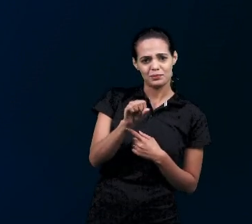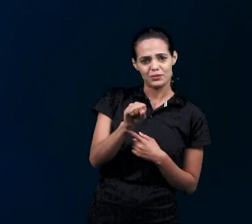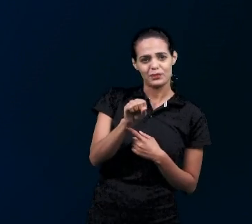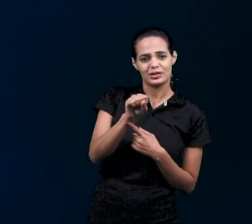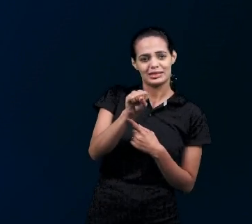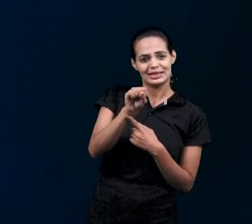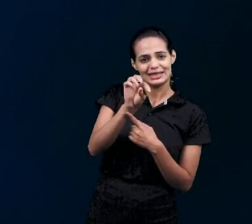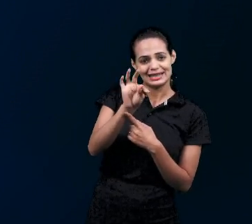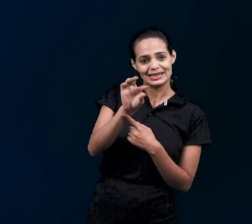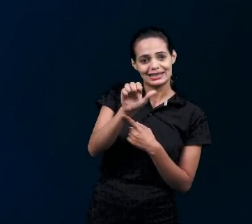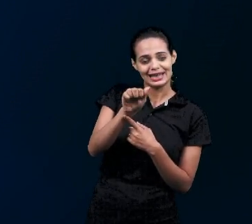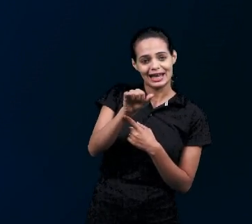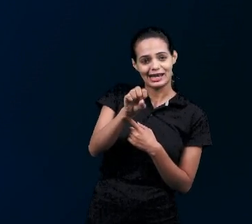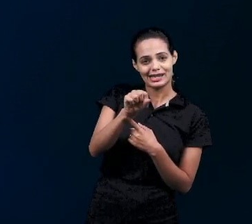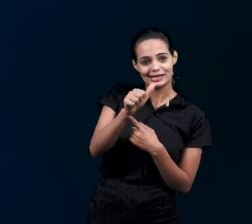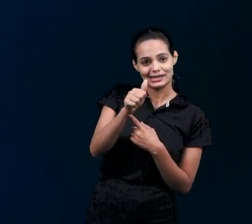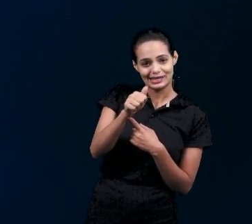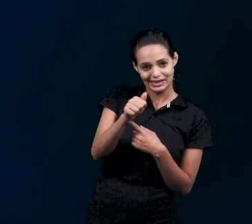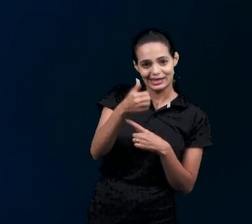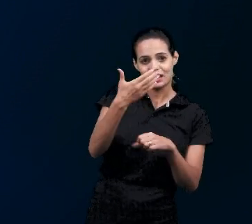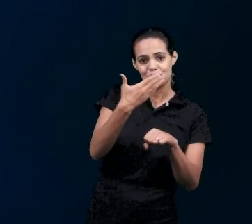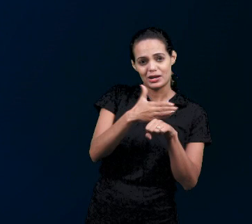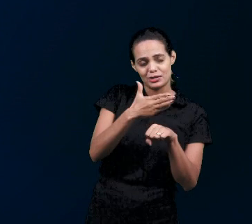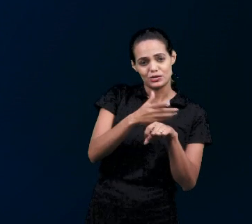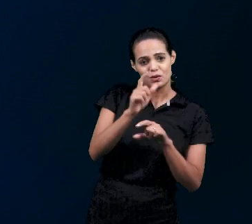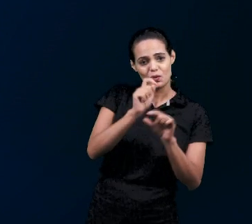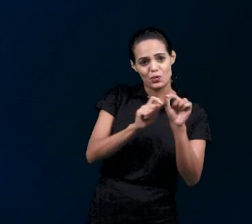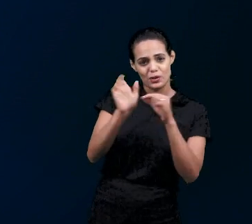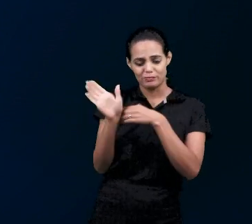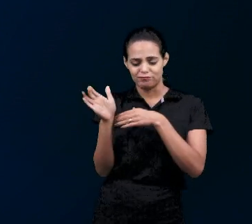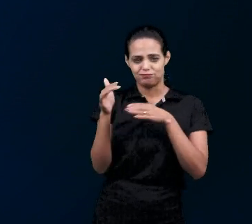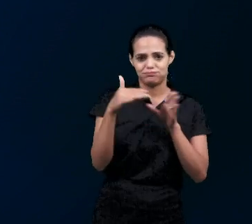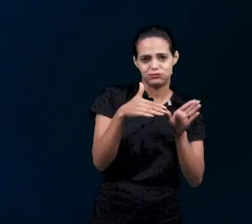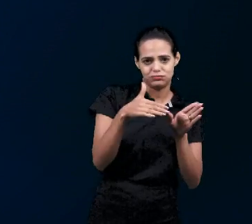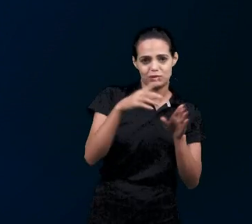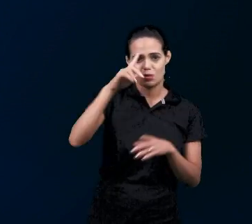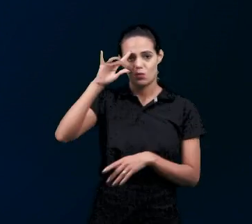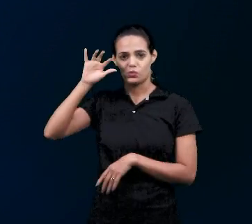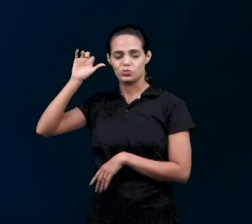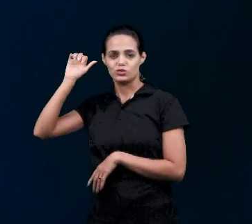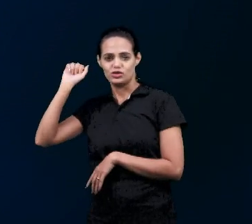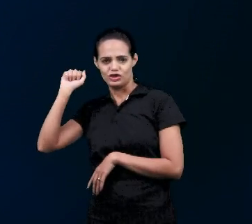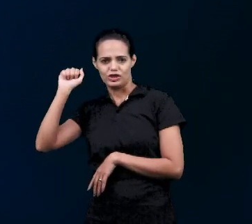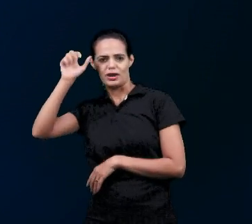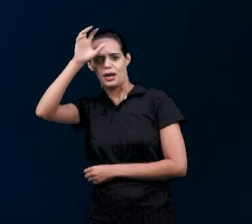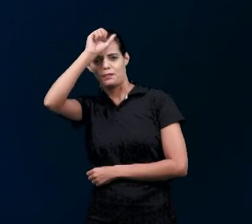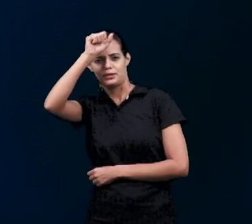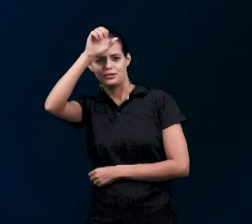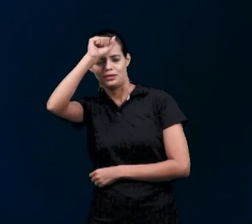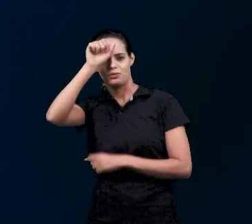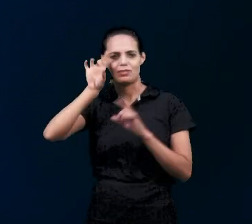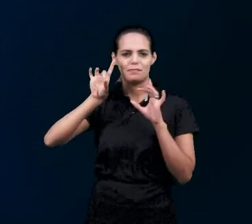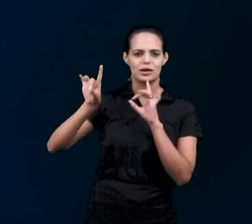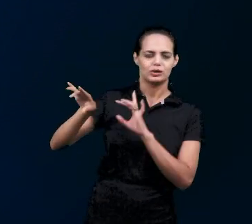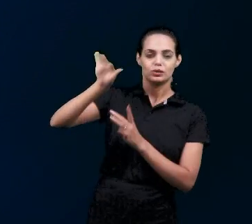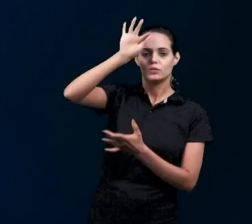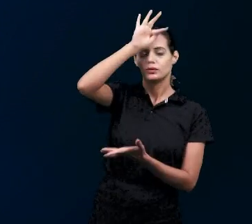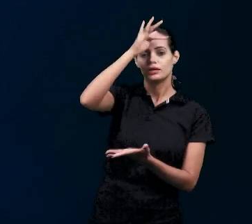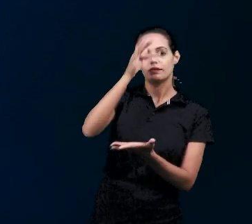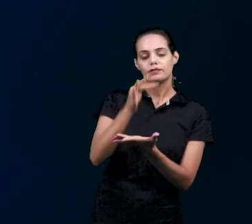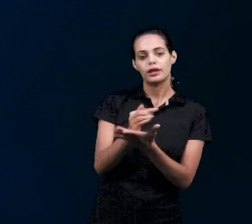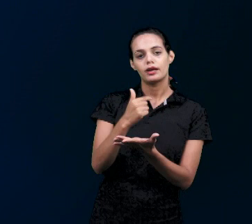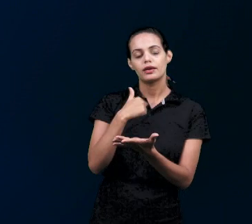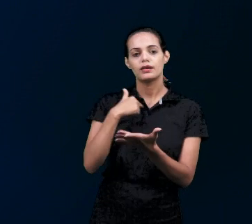qui renie les principes qu'un jour elle a reçus, c'est-à-dire en abandonnant la foi. Je retrouvais ici un texte en